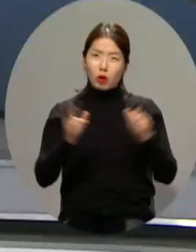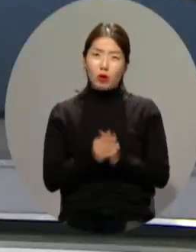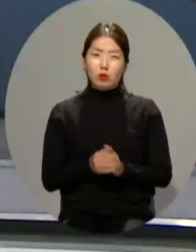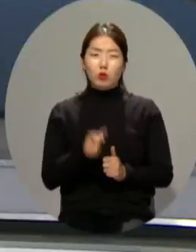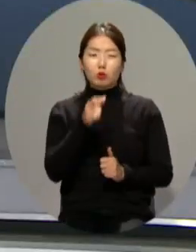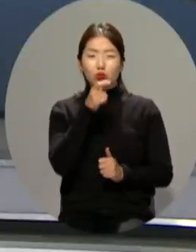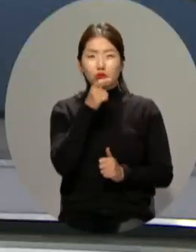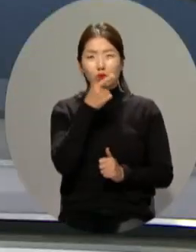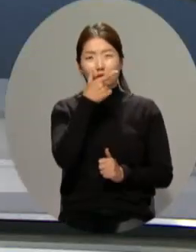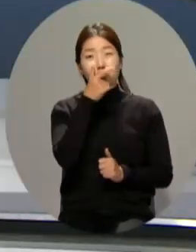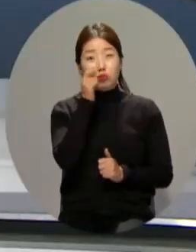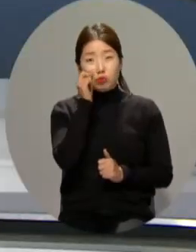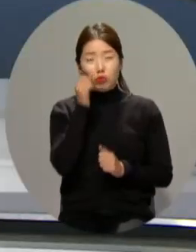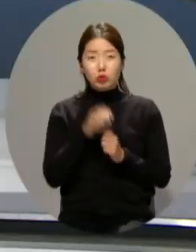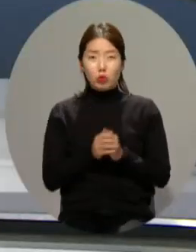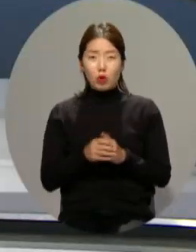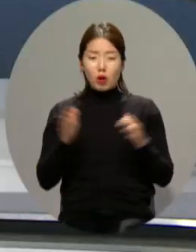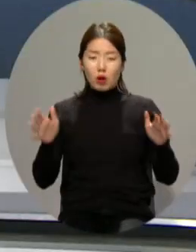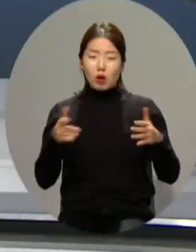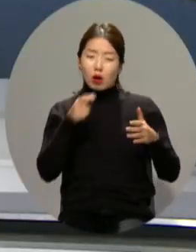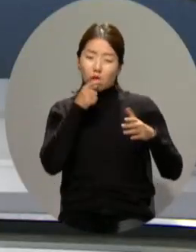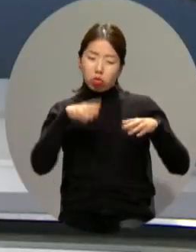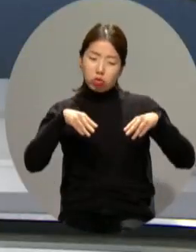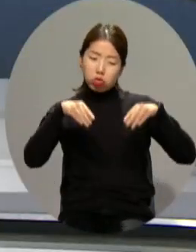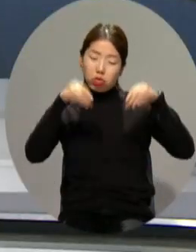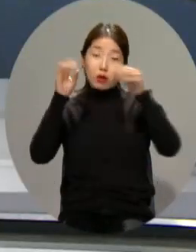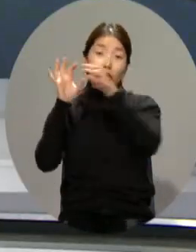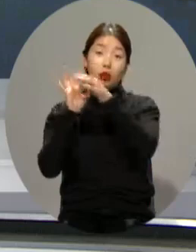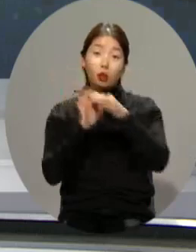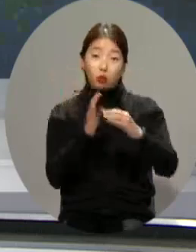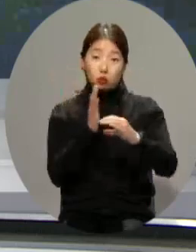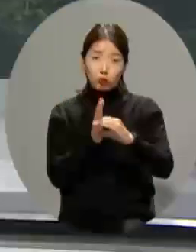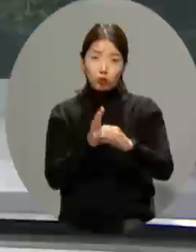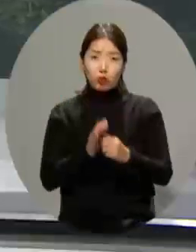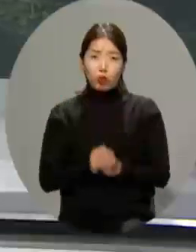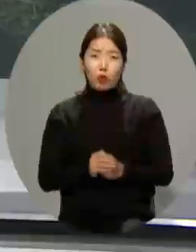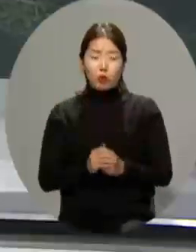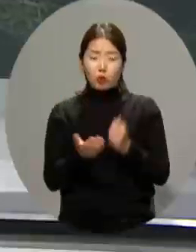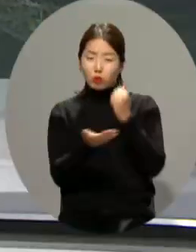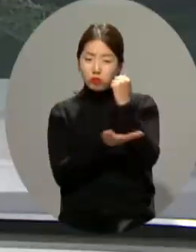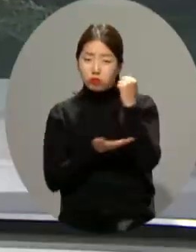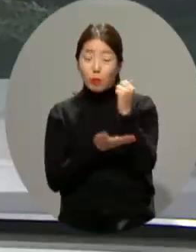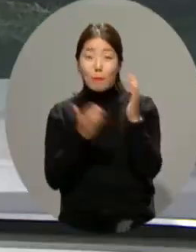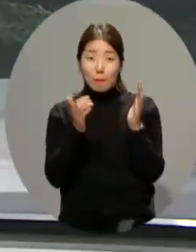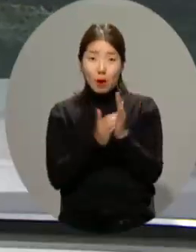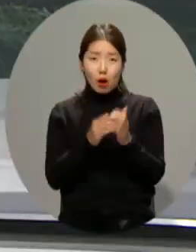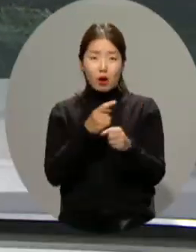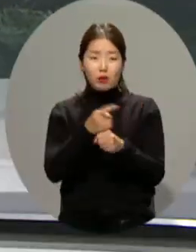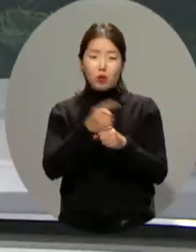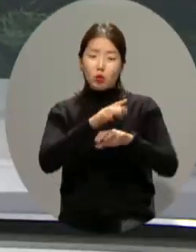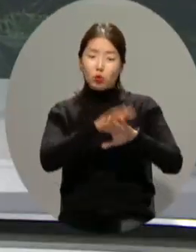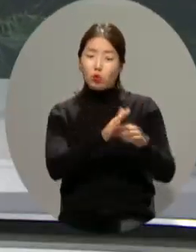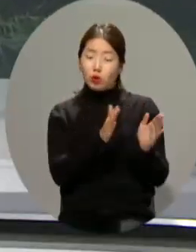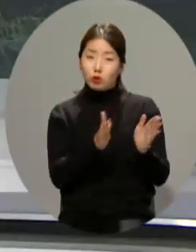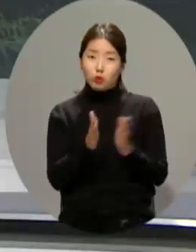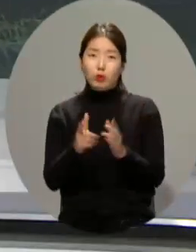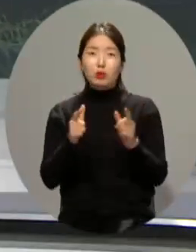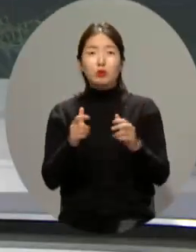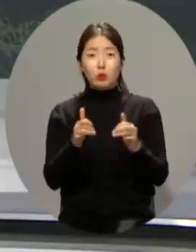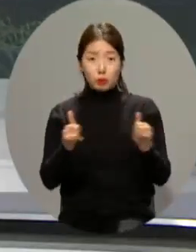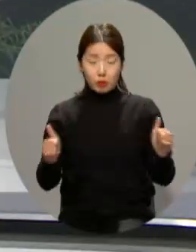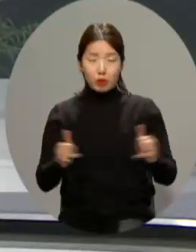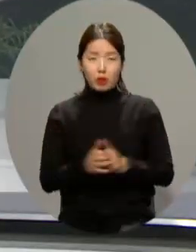평면 수준의 밑도는 강수량의 가을 가뭄이 이어지고 있습니다 올해 어렵사리 수확을 끝내고 내년 농사를 준비하는